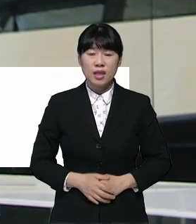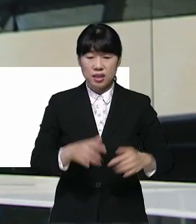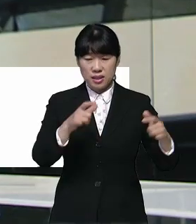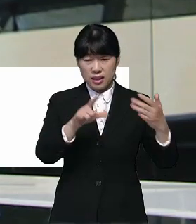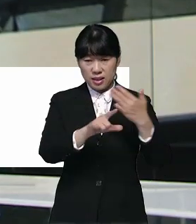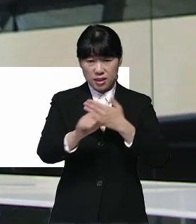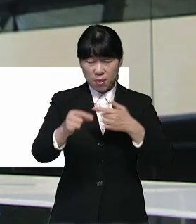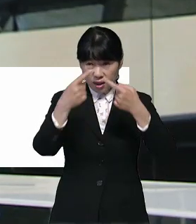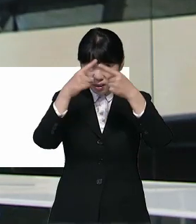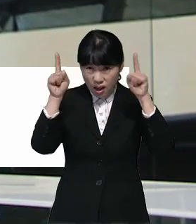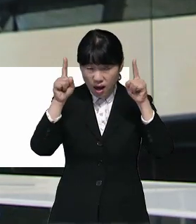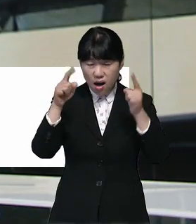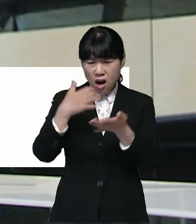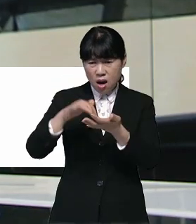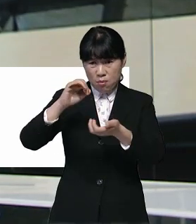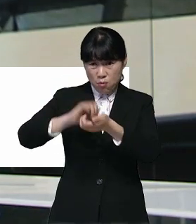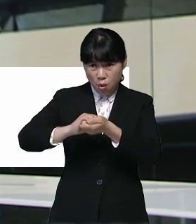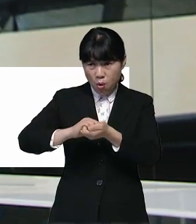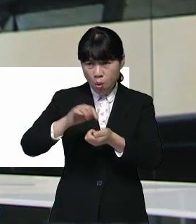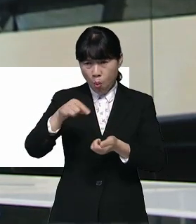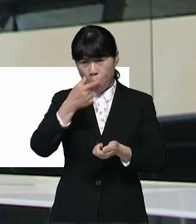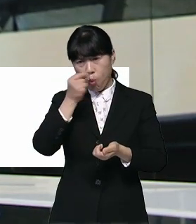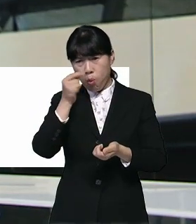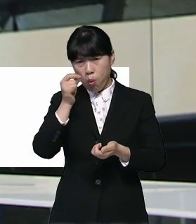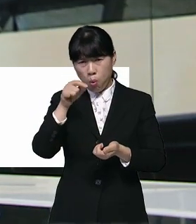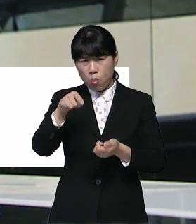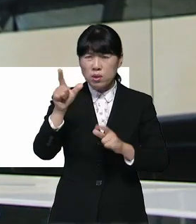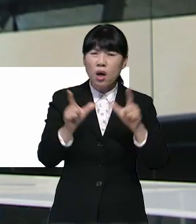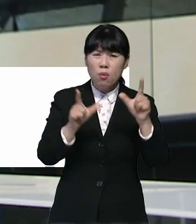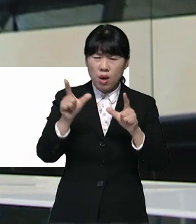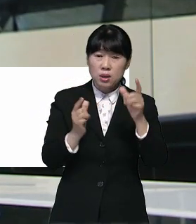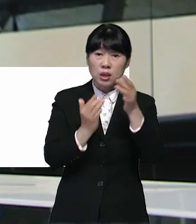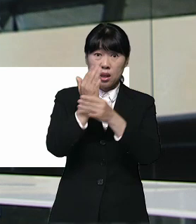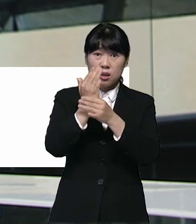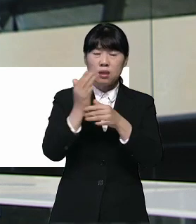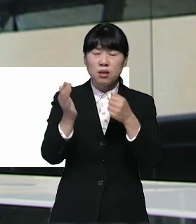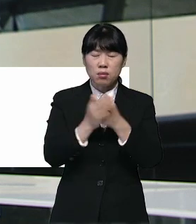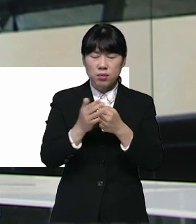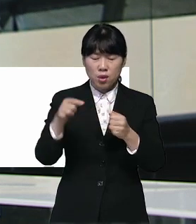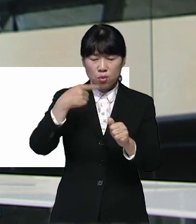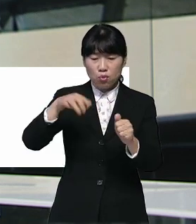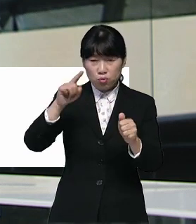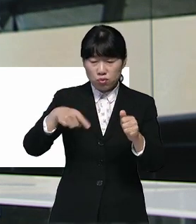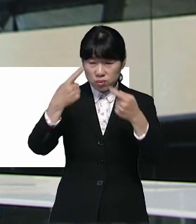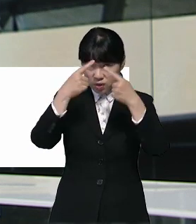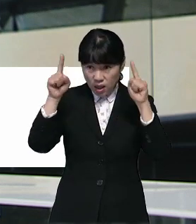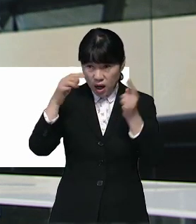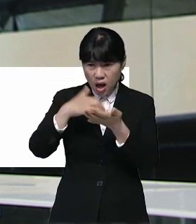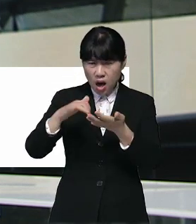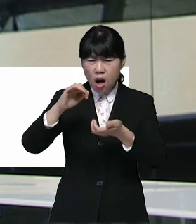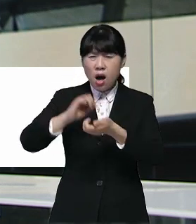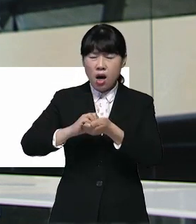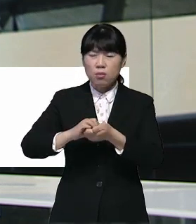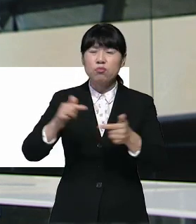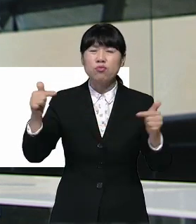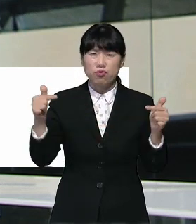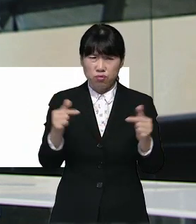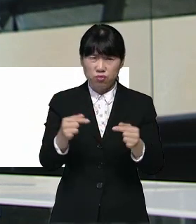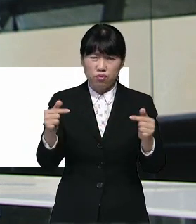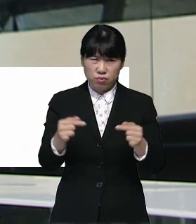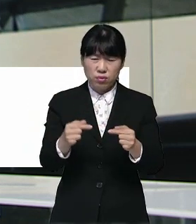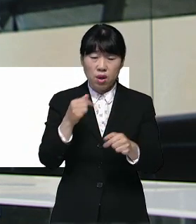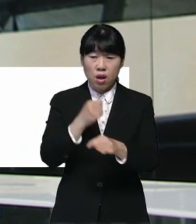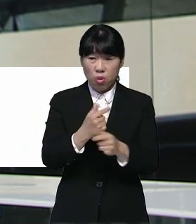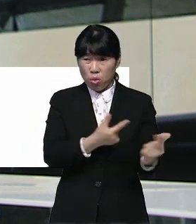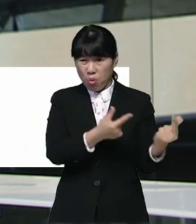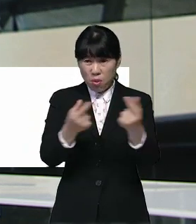지역 대학을 중심으로 정원도 채우지 못하는 상황이 늘자 교육부가 대학 정원 감축 카드를 꺼냈습니다.